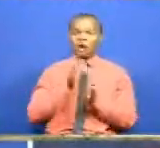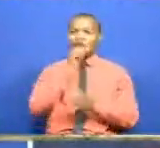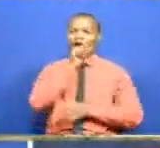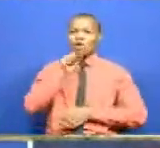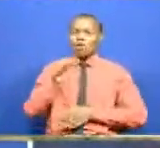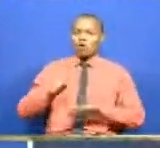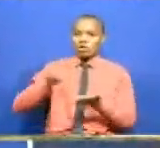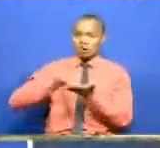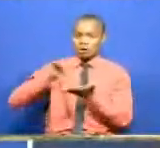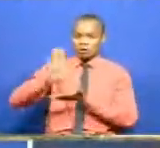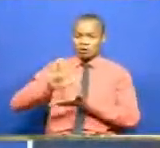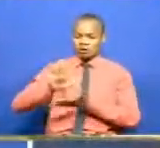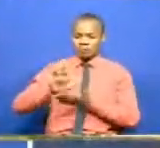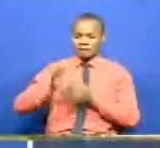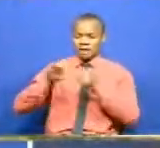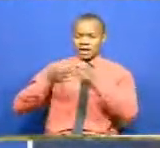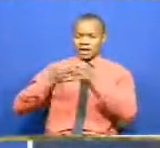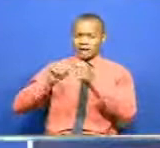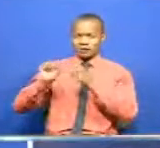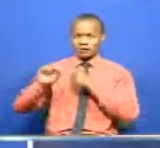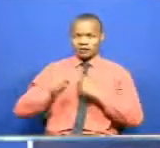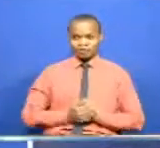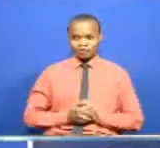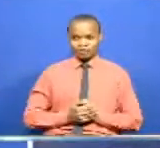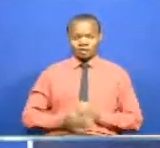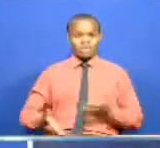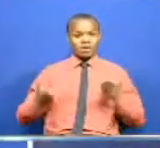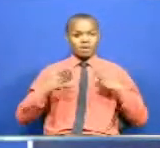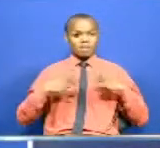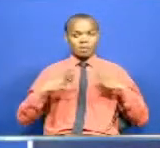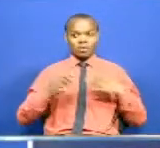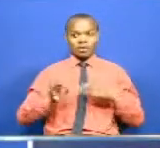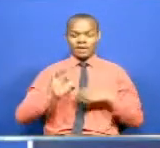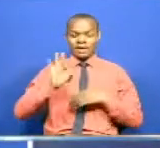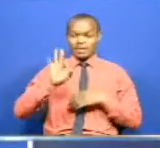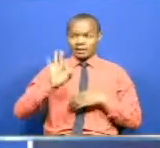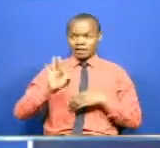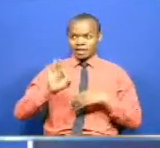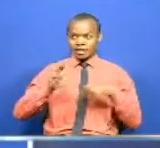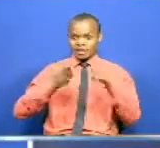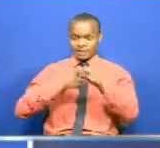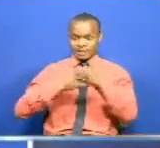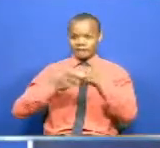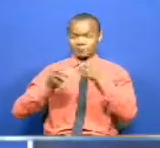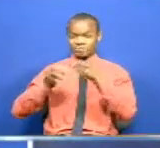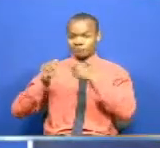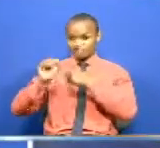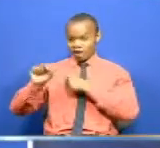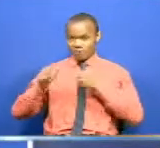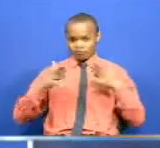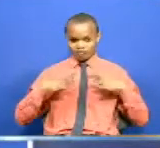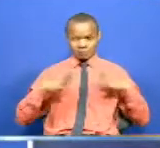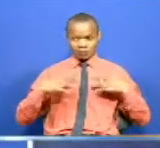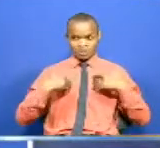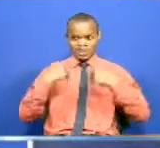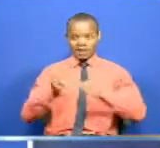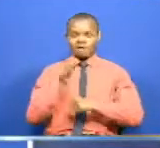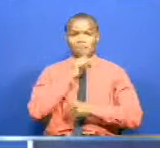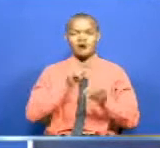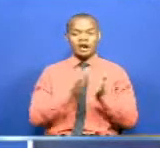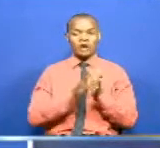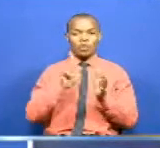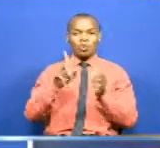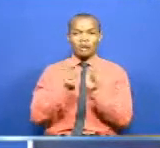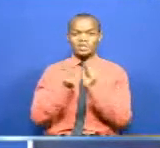wa miaka 85. Watu 395 walipata nafuu kutokana na virusi hivyo, huku 116 wakiwa